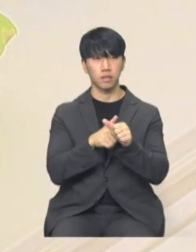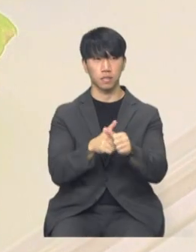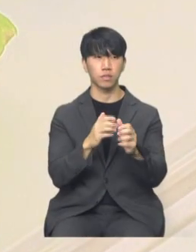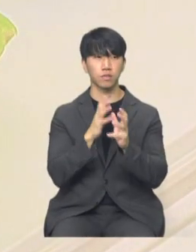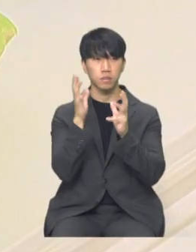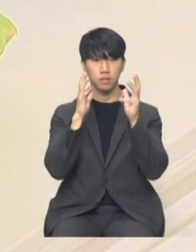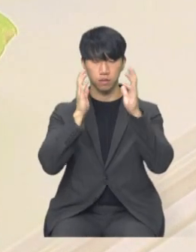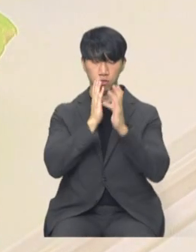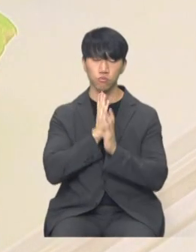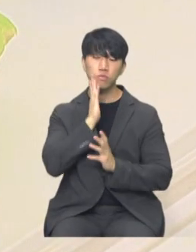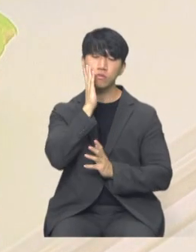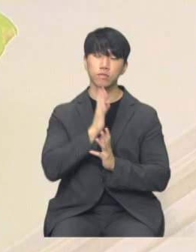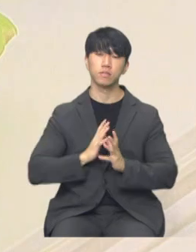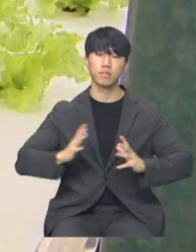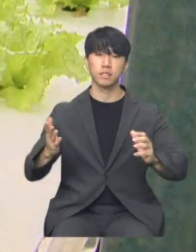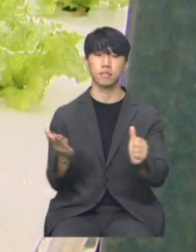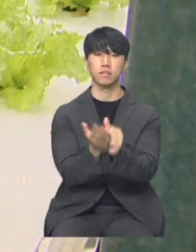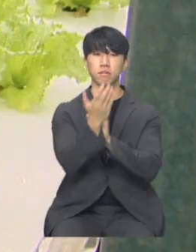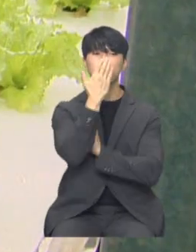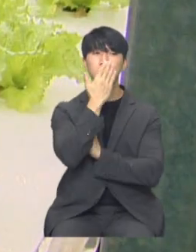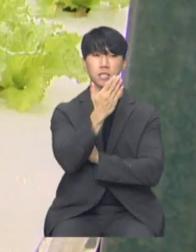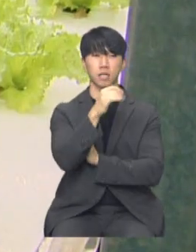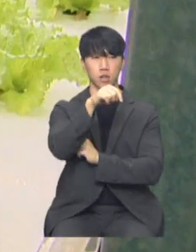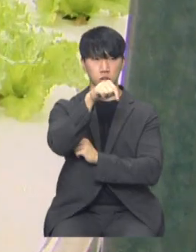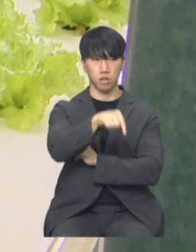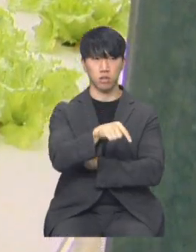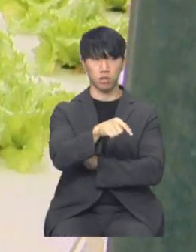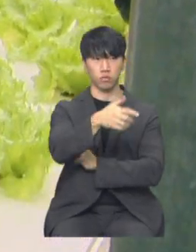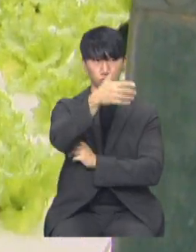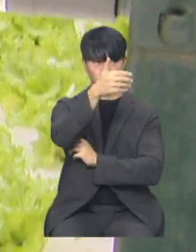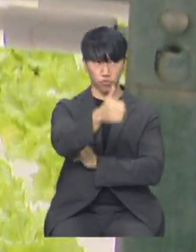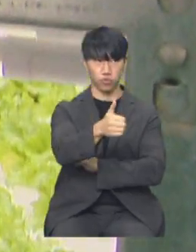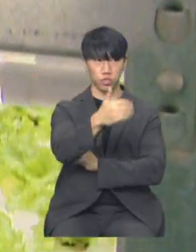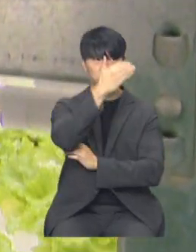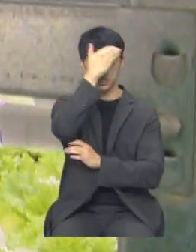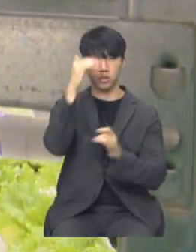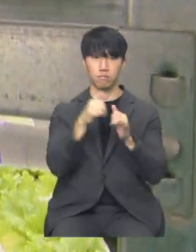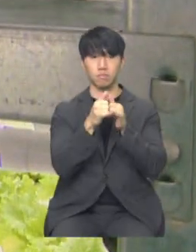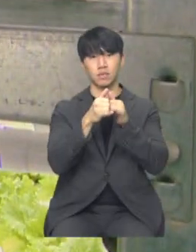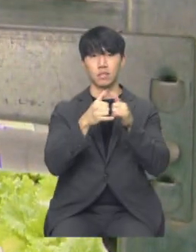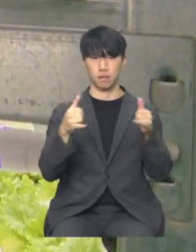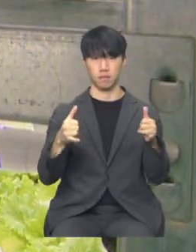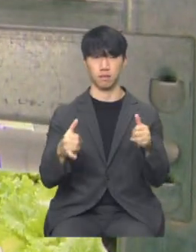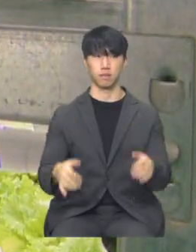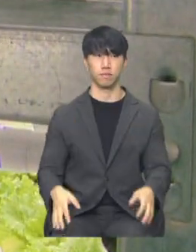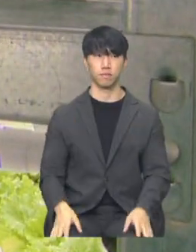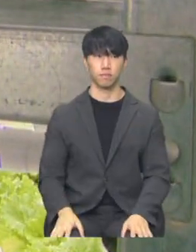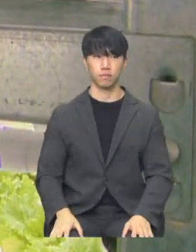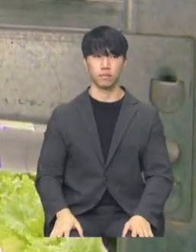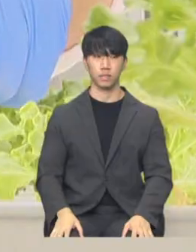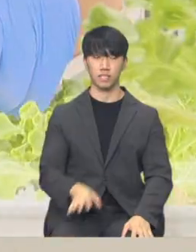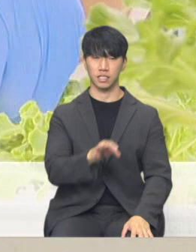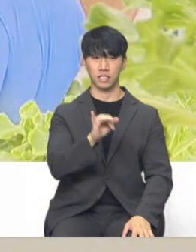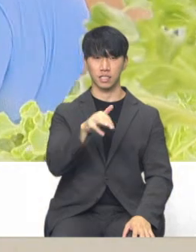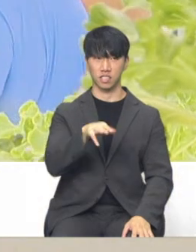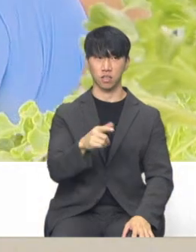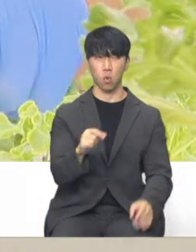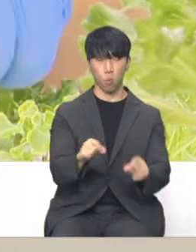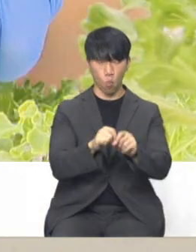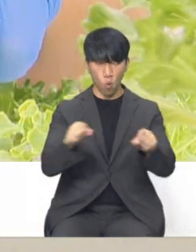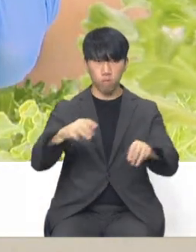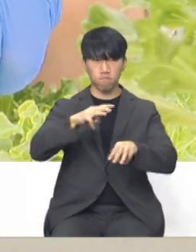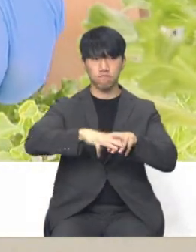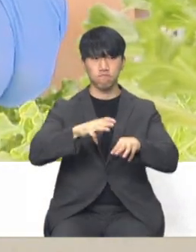상추를 비롯해 다양한 쌈 채소가 자리한 이곳의 주인도 청년 농업인입니다. 이천에서 오랫동안 농사를